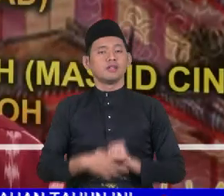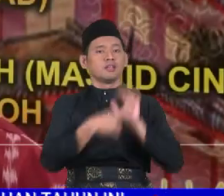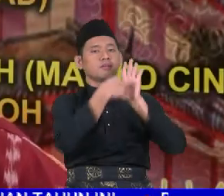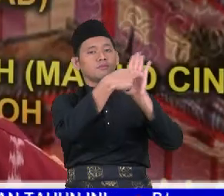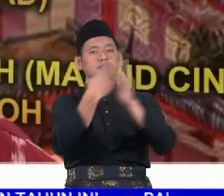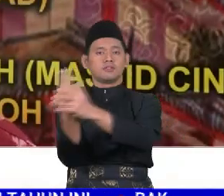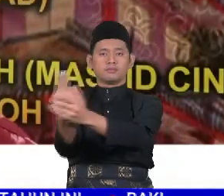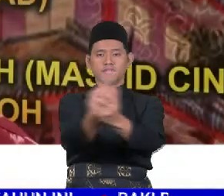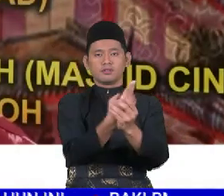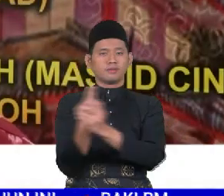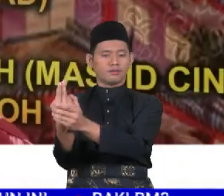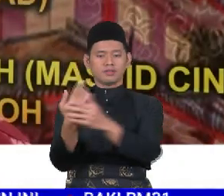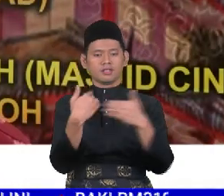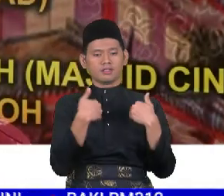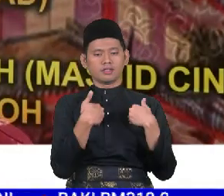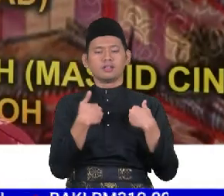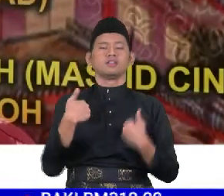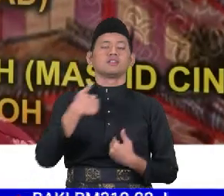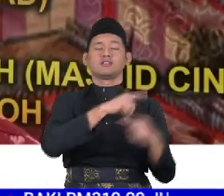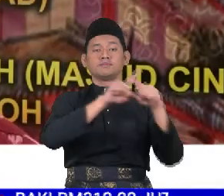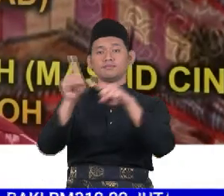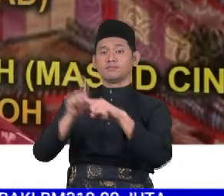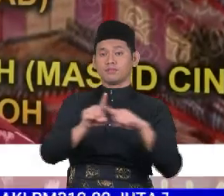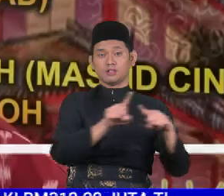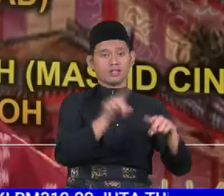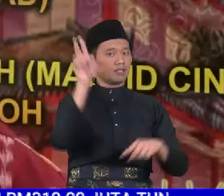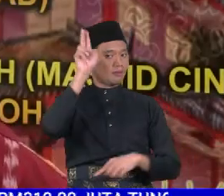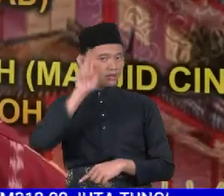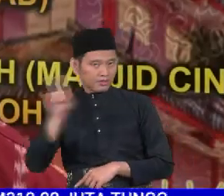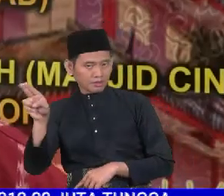Menunjukkan perpaduan yang ada. Ya, walaupun kita pelbagai